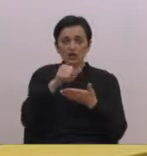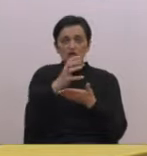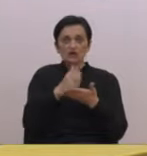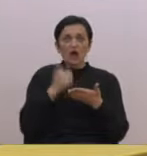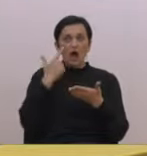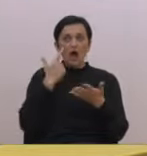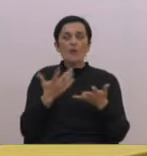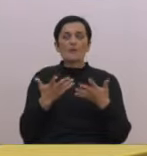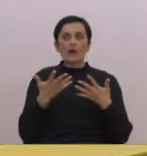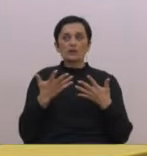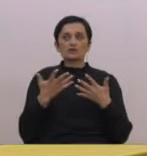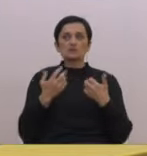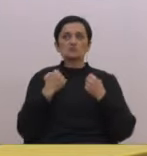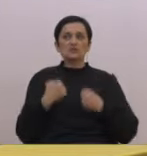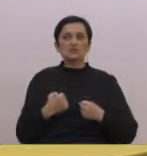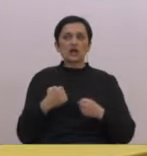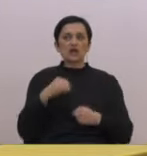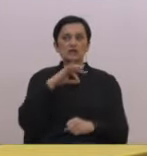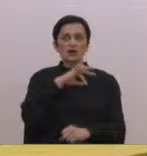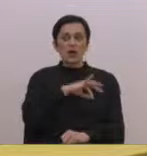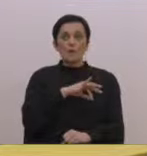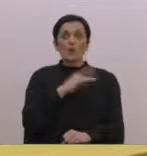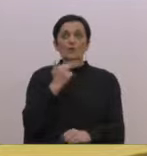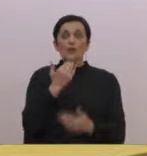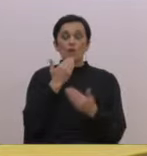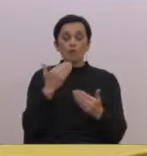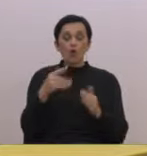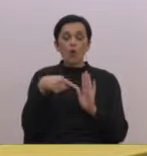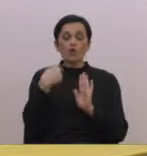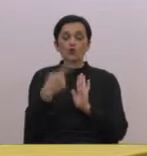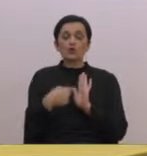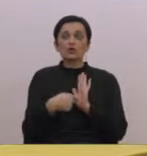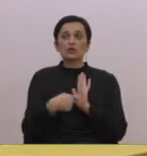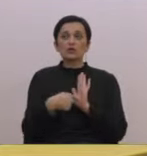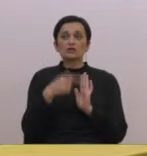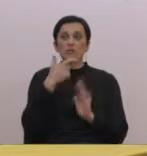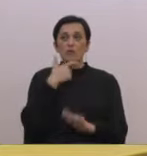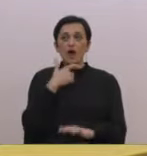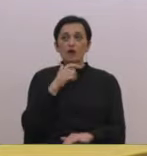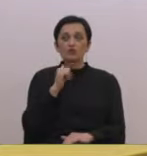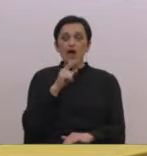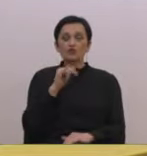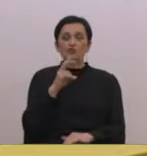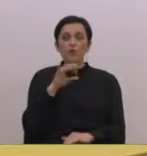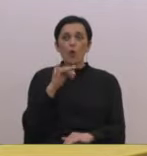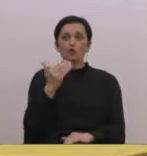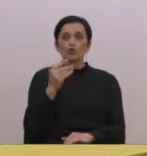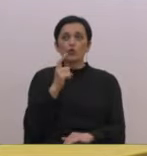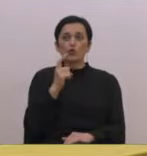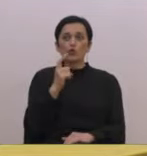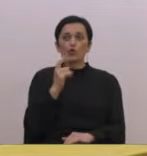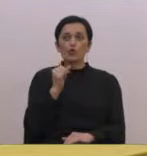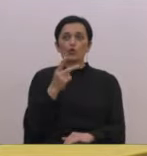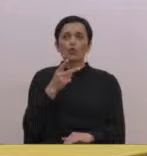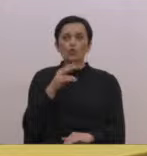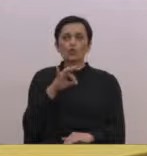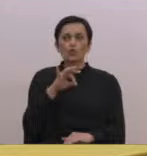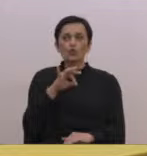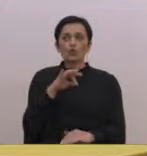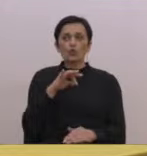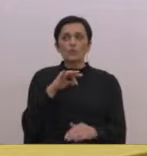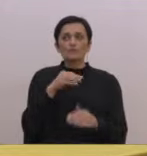ეფექტიანად და მდგრადად იყოს გამოყენებული და ბოლო კითხვა ეხებოდა ბატონი ანზორ ბოლქვაძის კითხვას ხულოს ისე